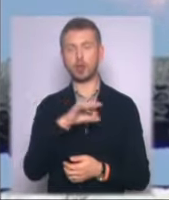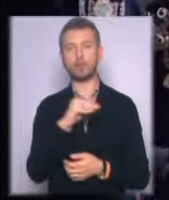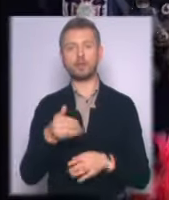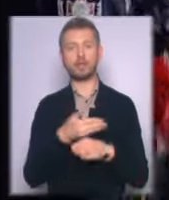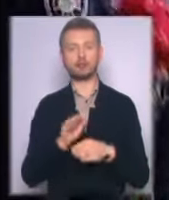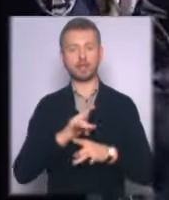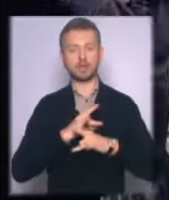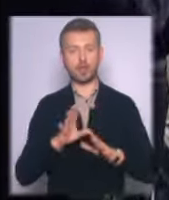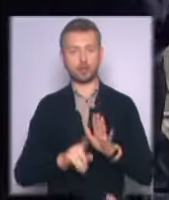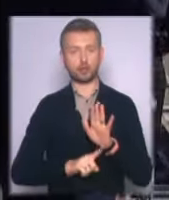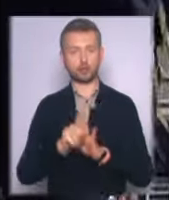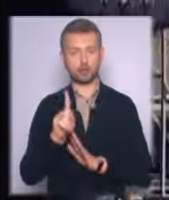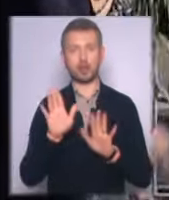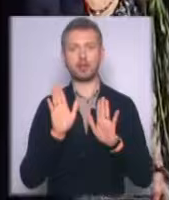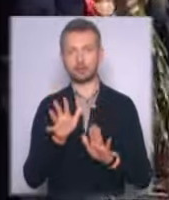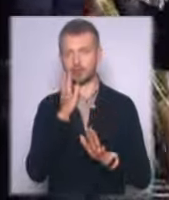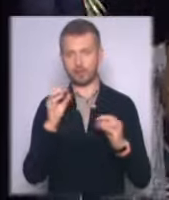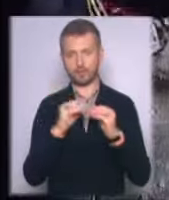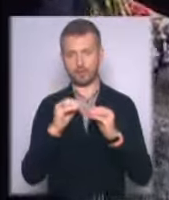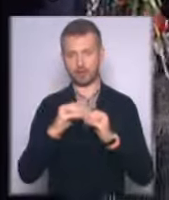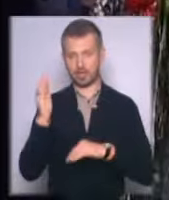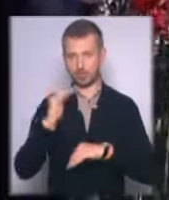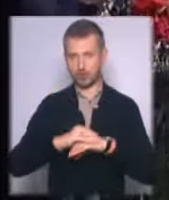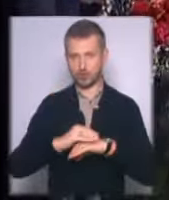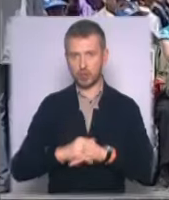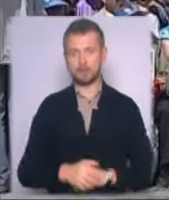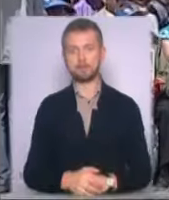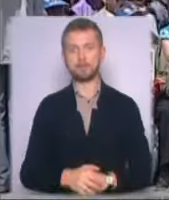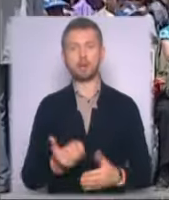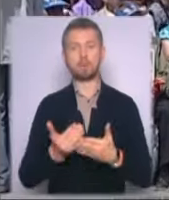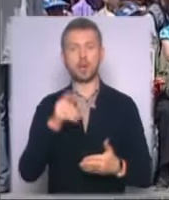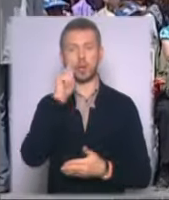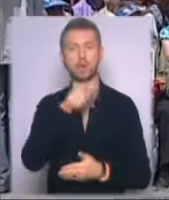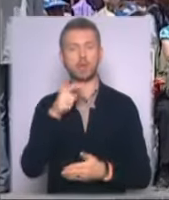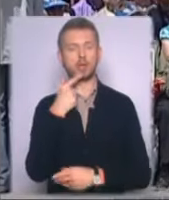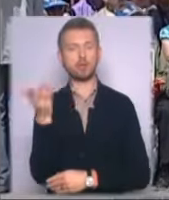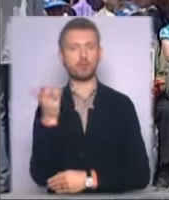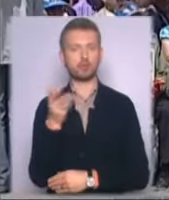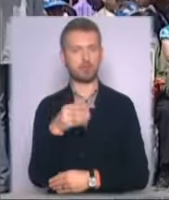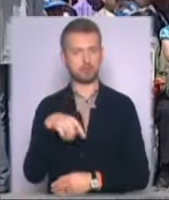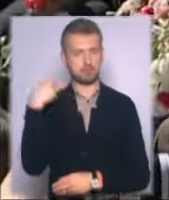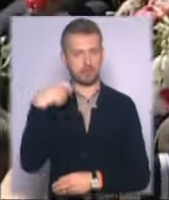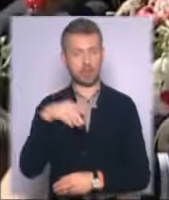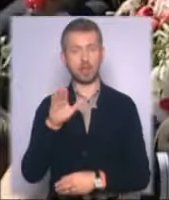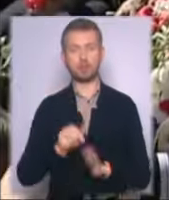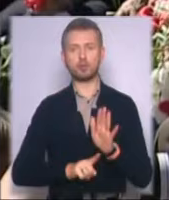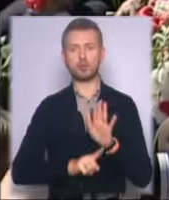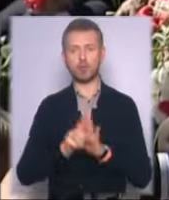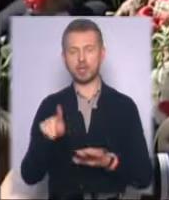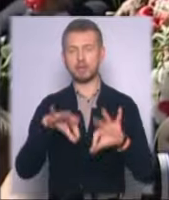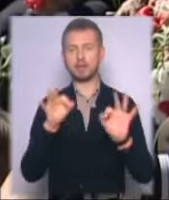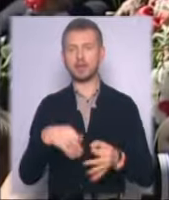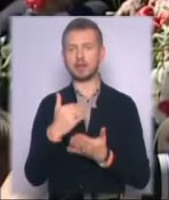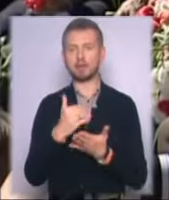частина свята розпочнеться лише о 10-й годині вечора. Перед українцями виступить Петро Порошенко, а потім розпочнеться мистецька